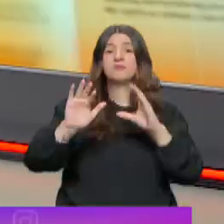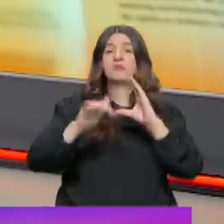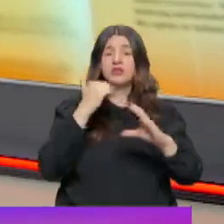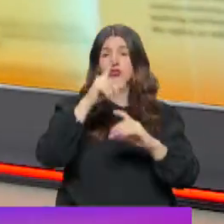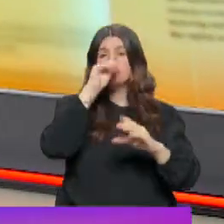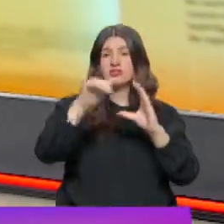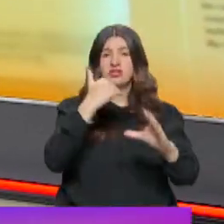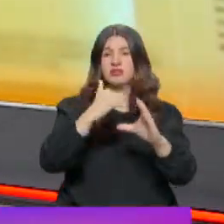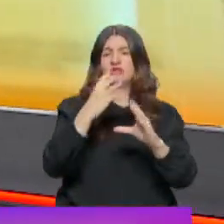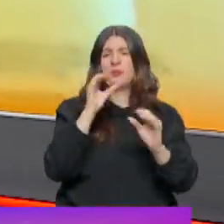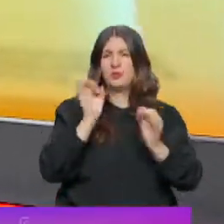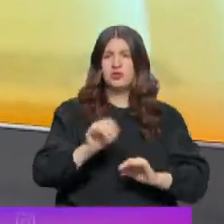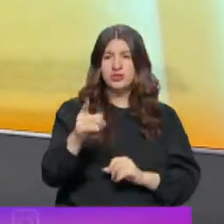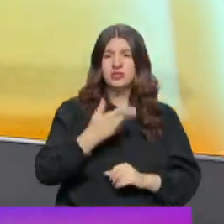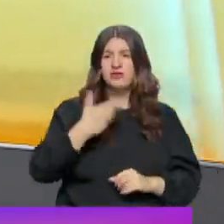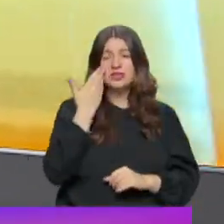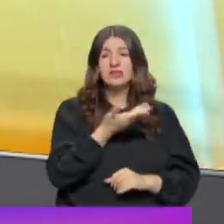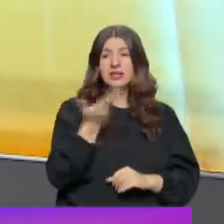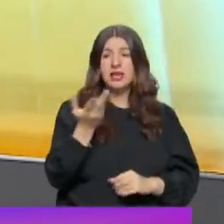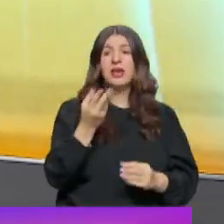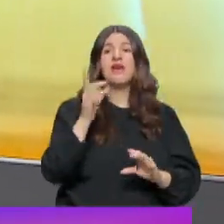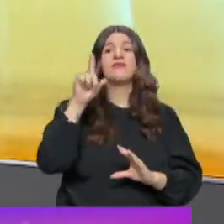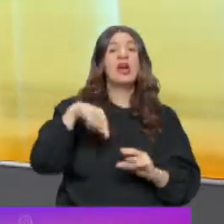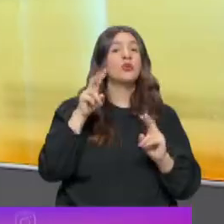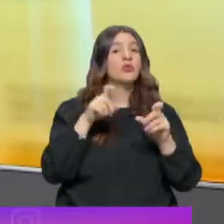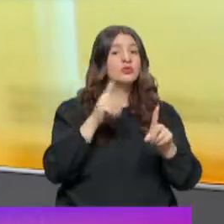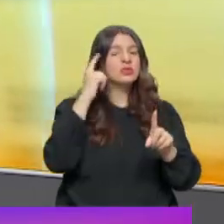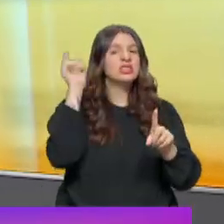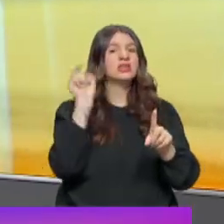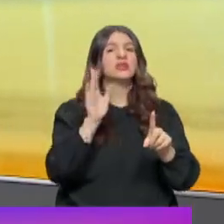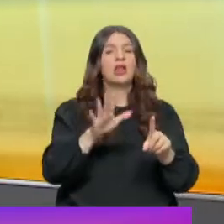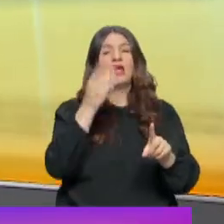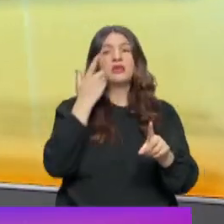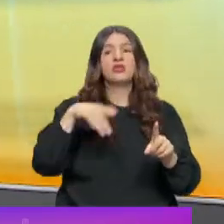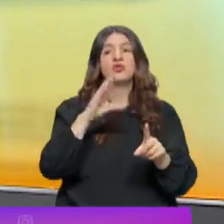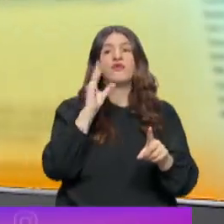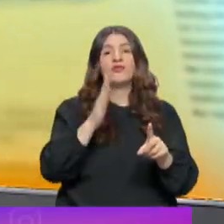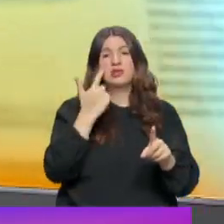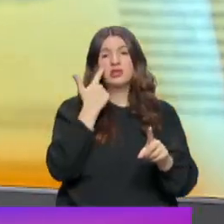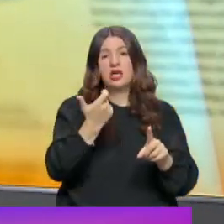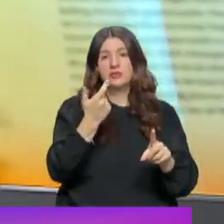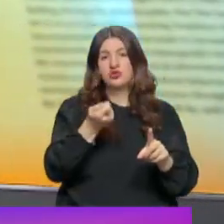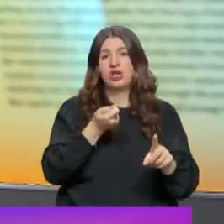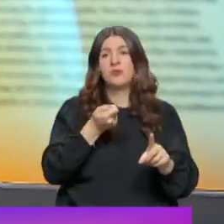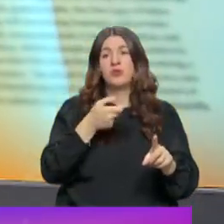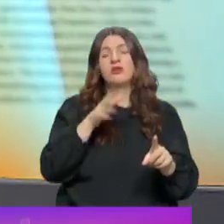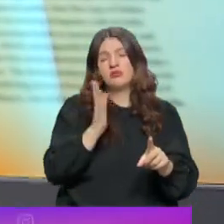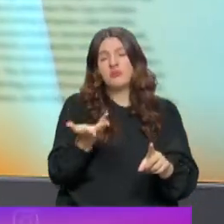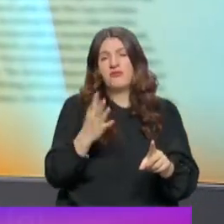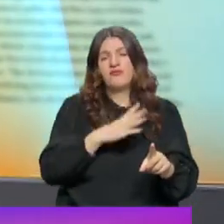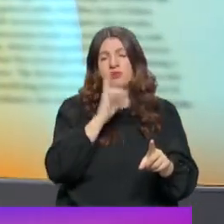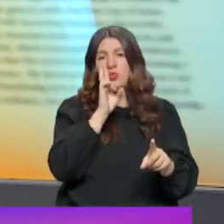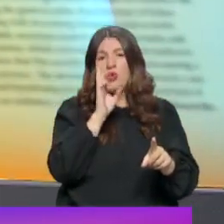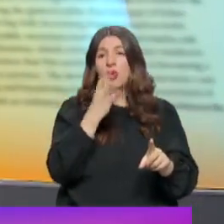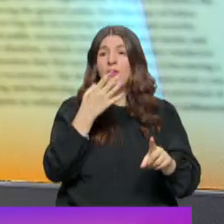Mesajlarınız, tweetleriniz gelmeye başladı sevgili izleyenler. Vergi meselesine takılan izleyicilerimizin çokluğu dikkatimi çekmiyor değil. Ekran